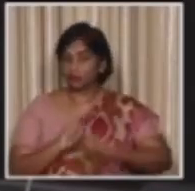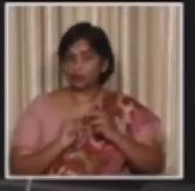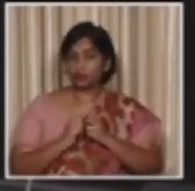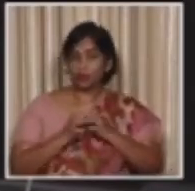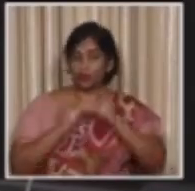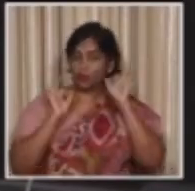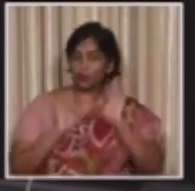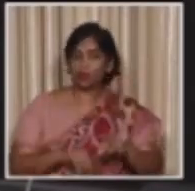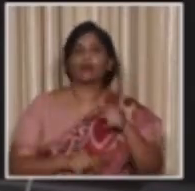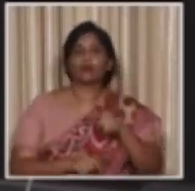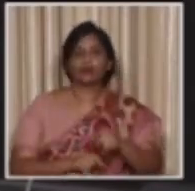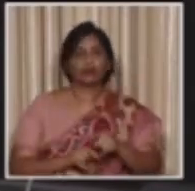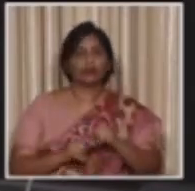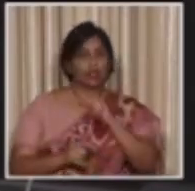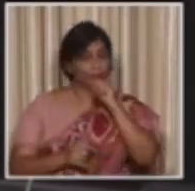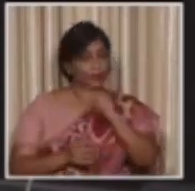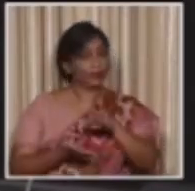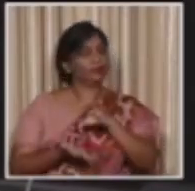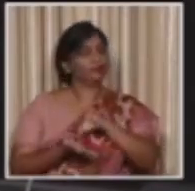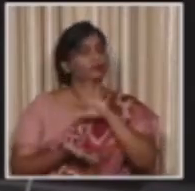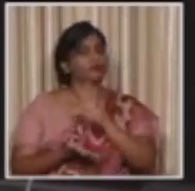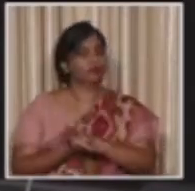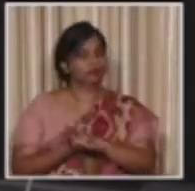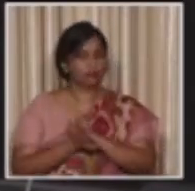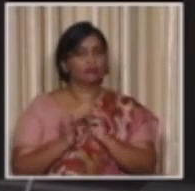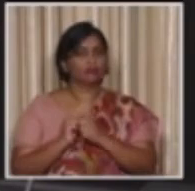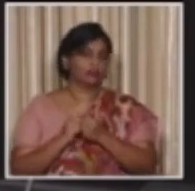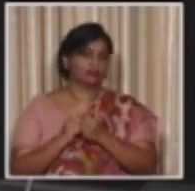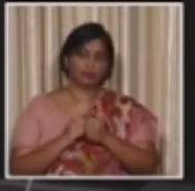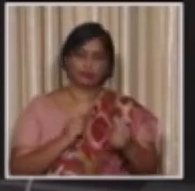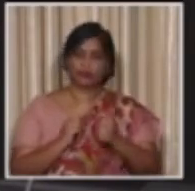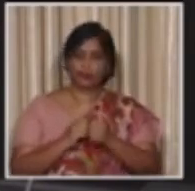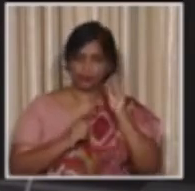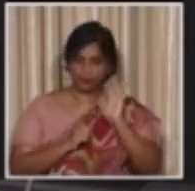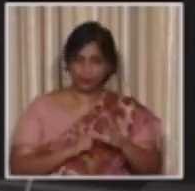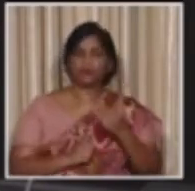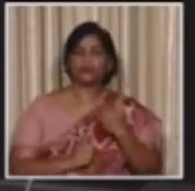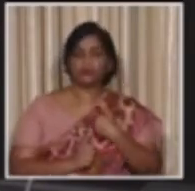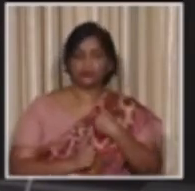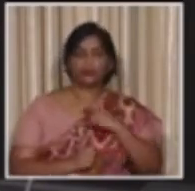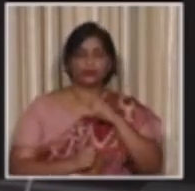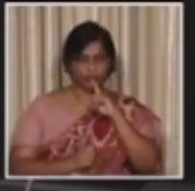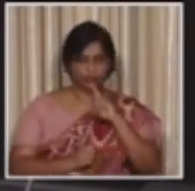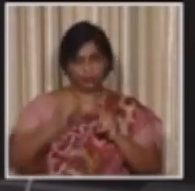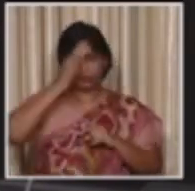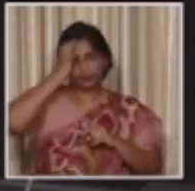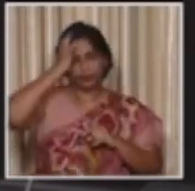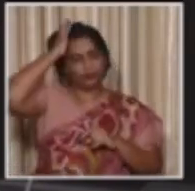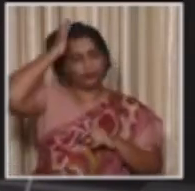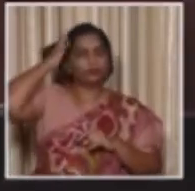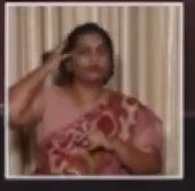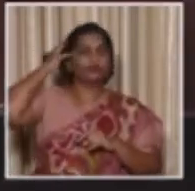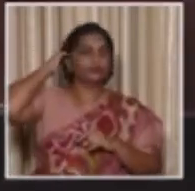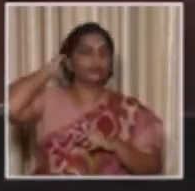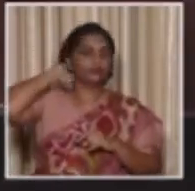ගන්නේ නැතුව ඉතාමත්ම ස්ථිරසාර විසඳුමක් මේ සඳහා අපි අරගෙන තියෙන කියන එක මම ඔබතුමීට සිහිපත් කරනවා. ස්තුතියි නලින් බණ්ඩාර.